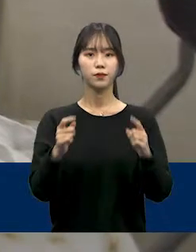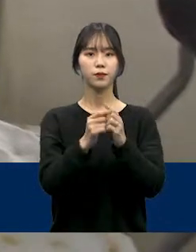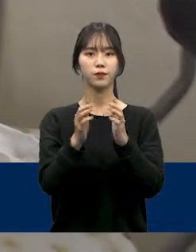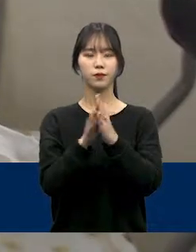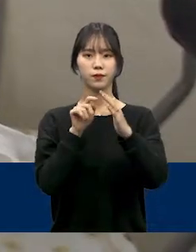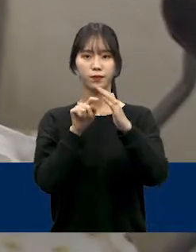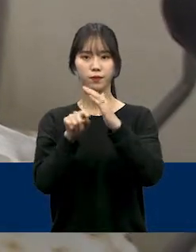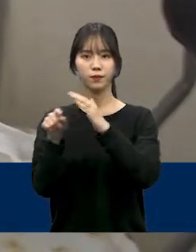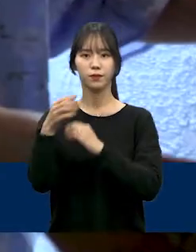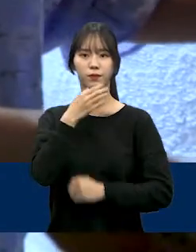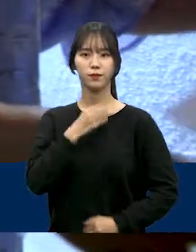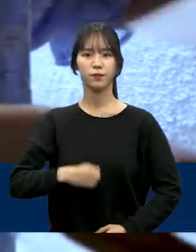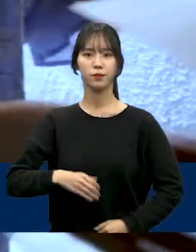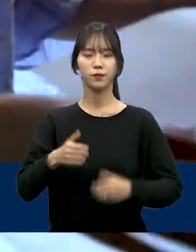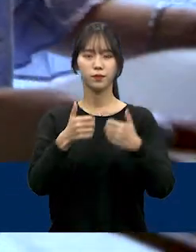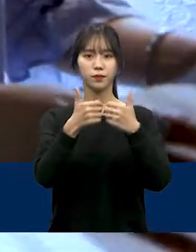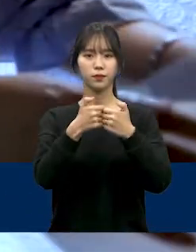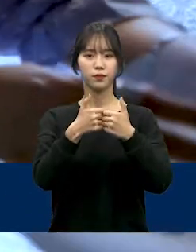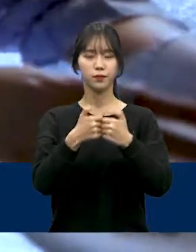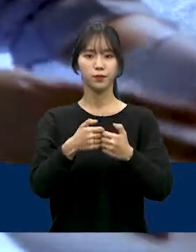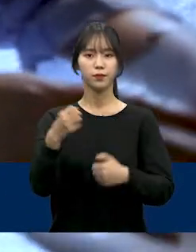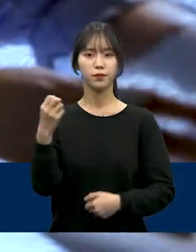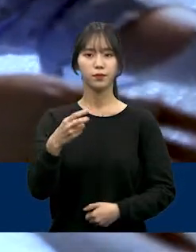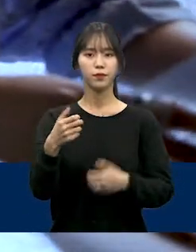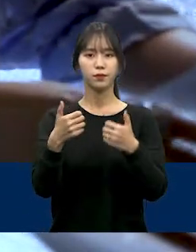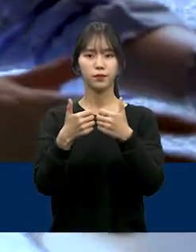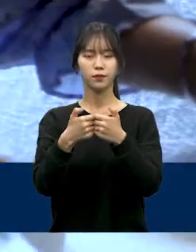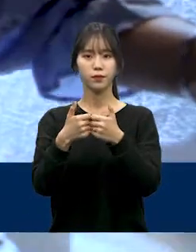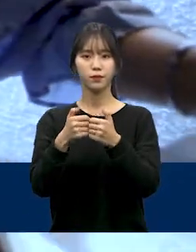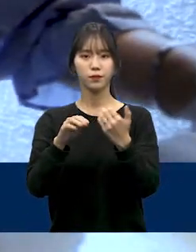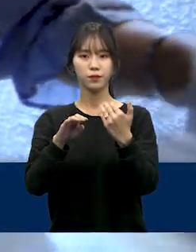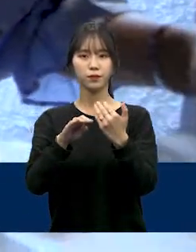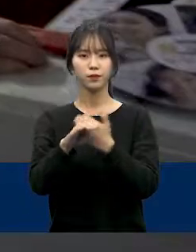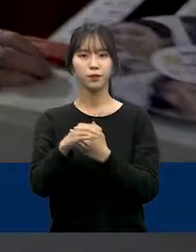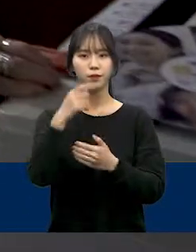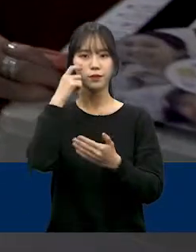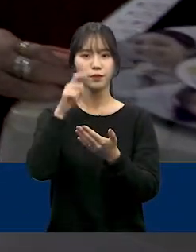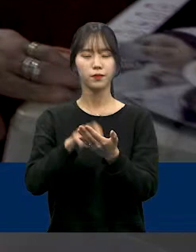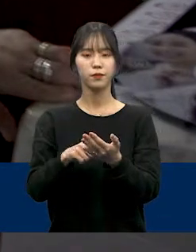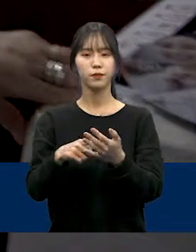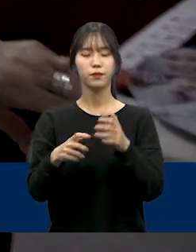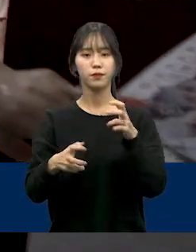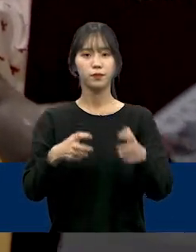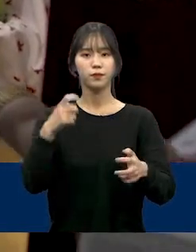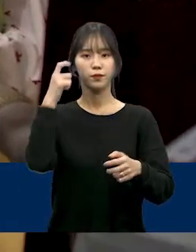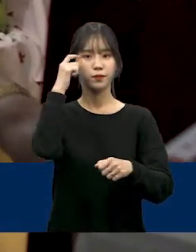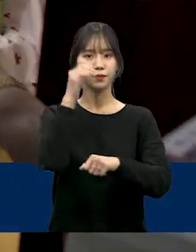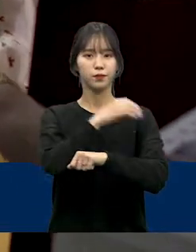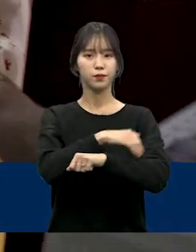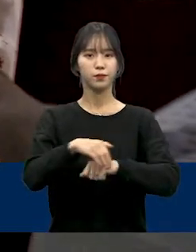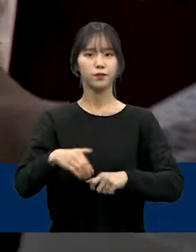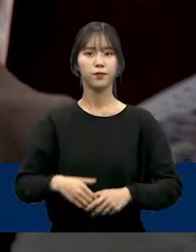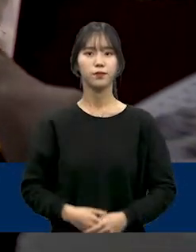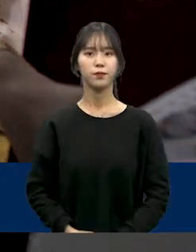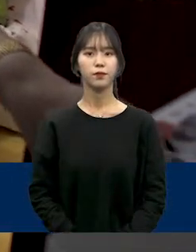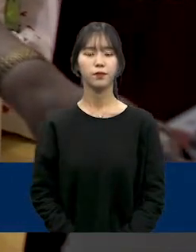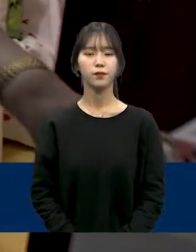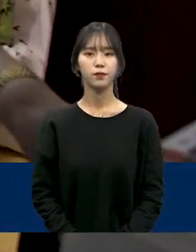찾아가는 복지 상담을 실시하는 등 주민들과 함께 위기가 고 발굴 네트워크를 강화할 계획입니다